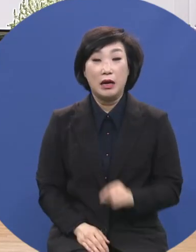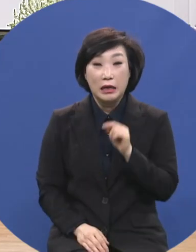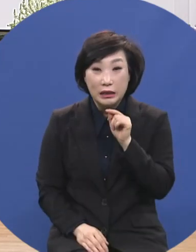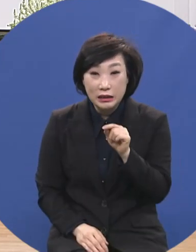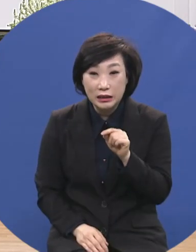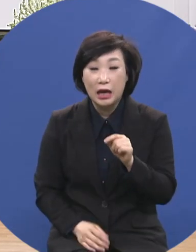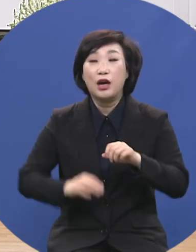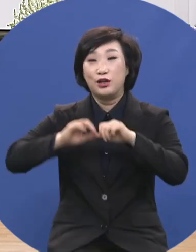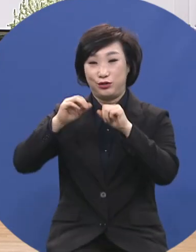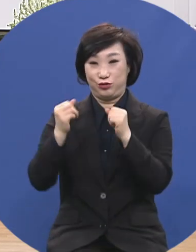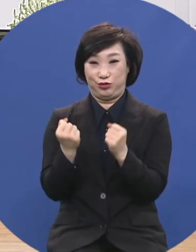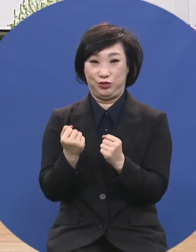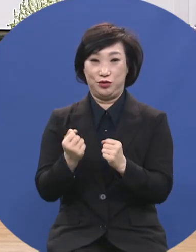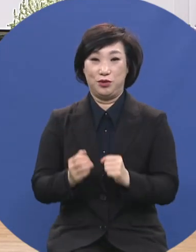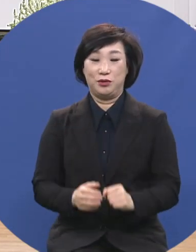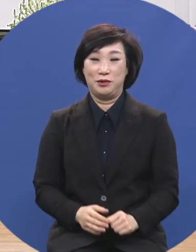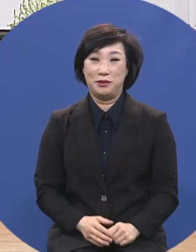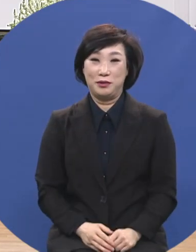그것이 순종입니다.